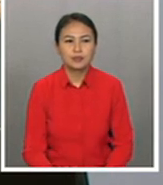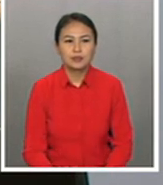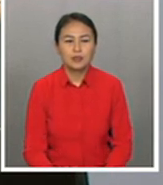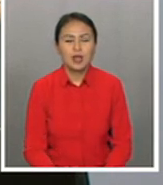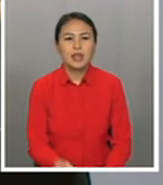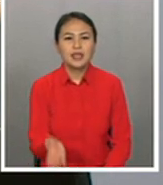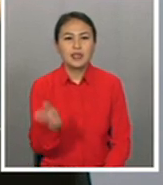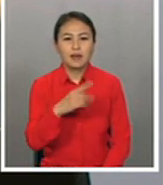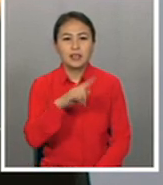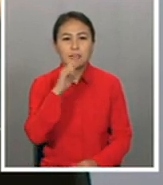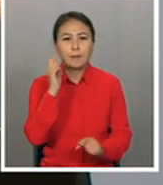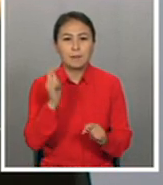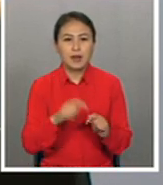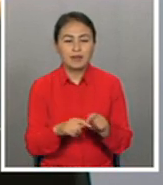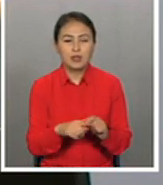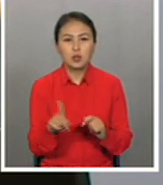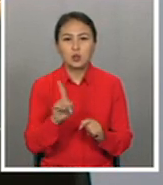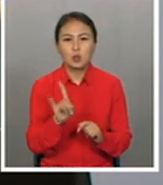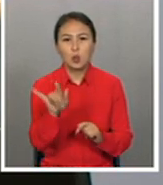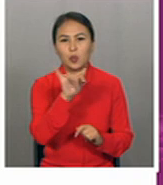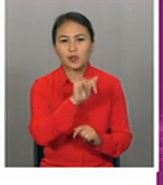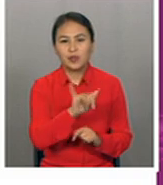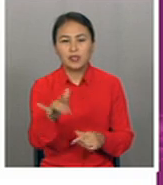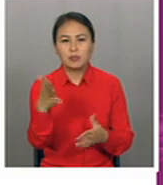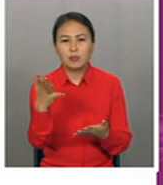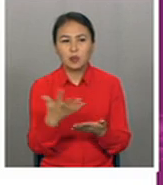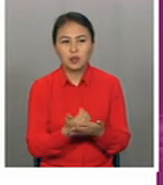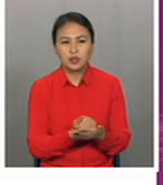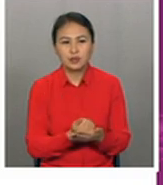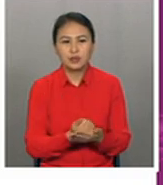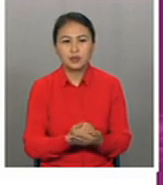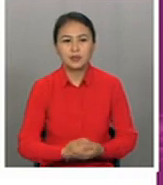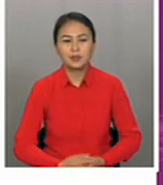Давайте проверим, что у вас получилось.